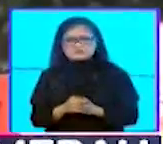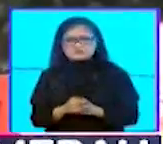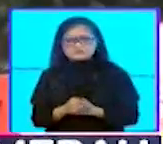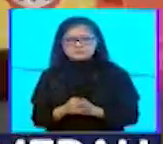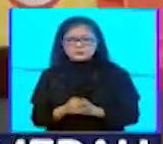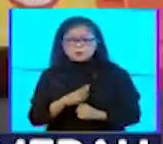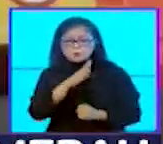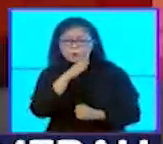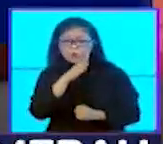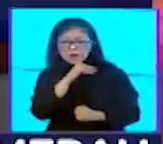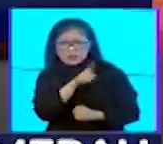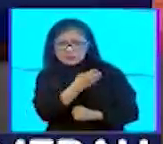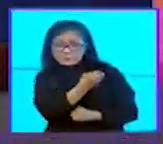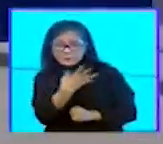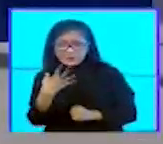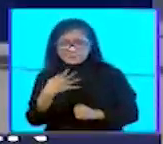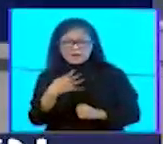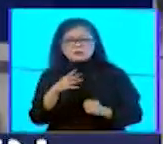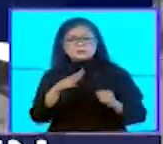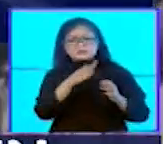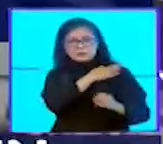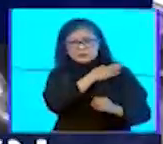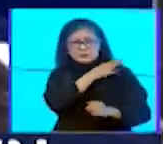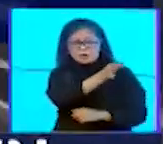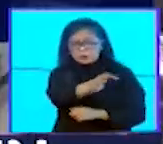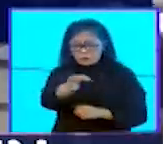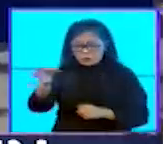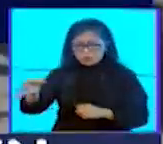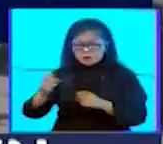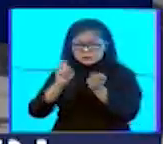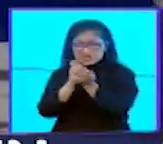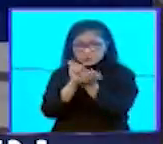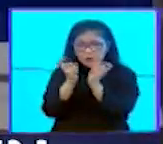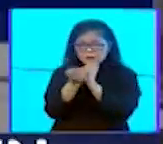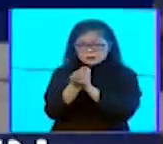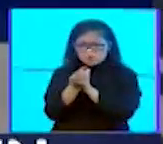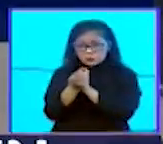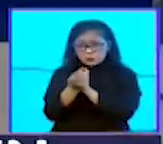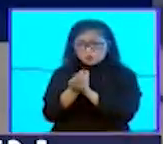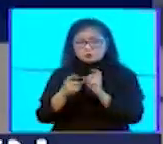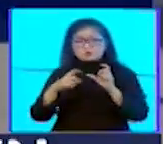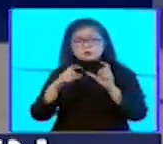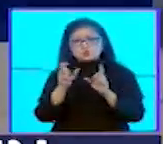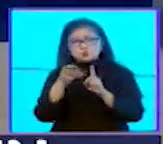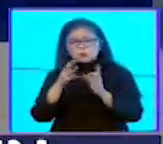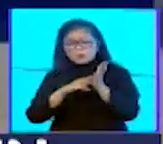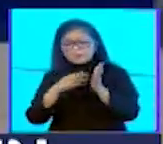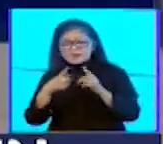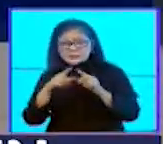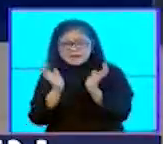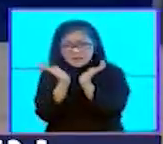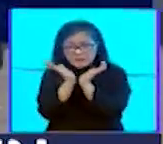kuning terdapat di 18 kabupaten, antara lain Sidoarjo, Sumenep, Mojokerto, Lamongan, Pamekasan,